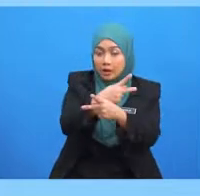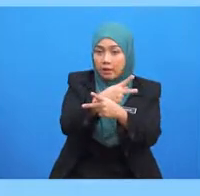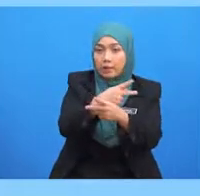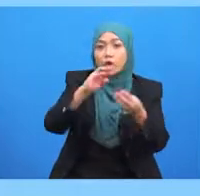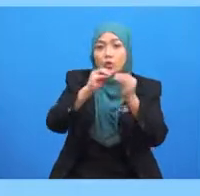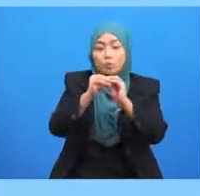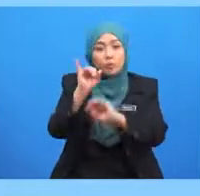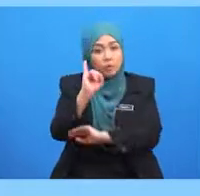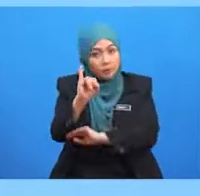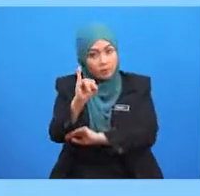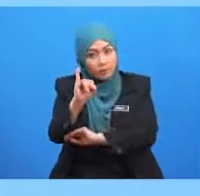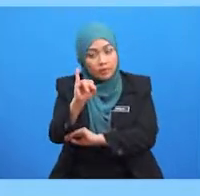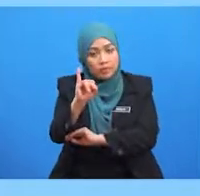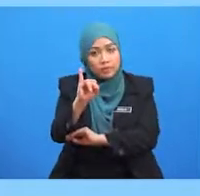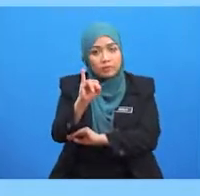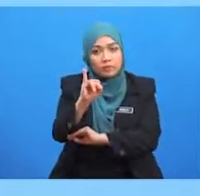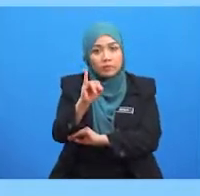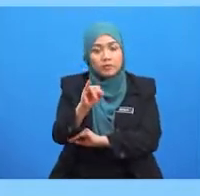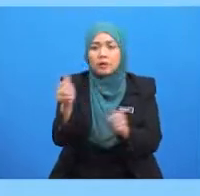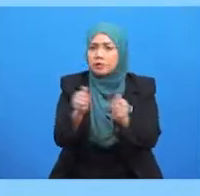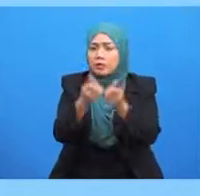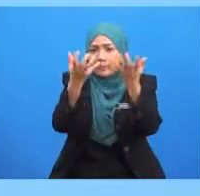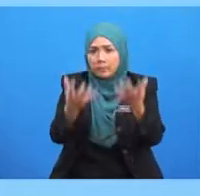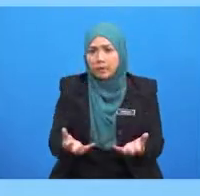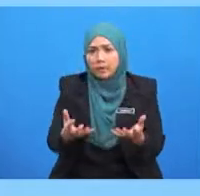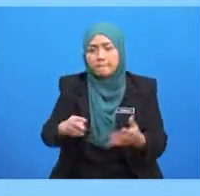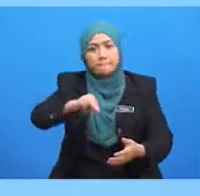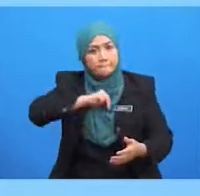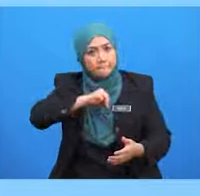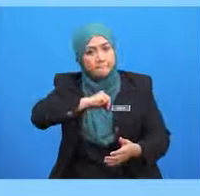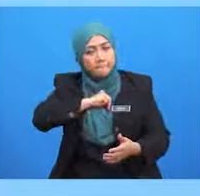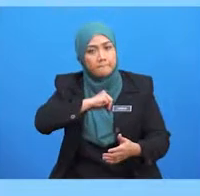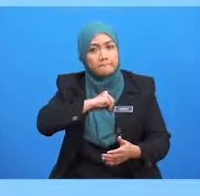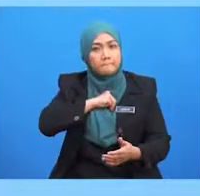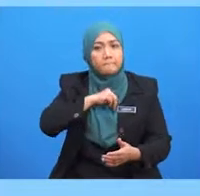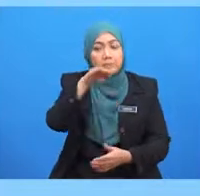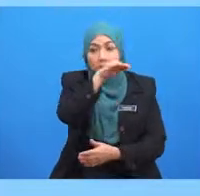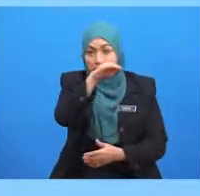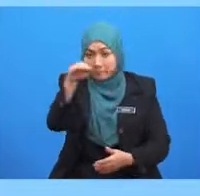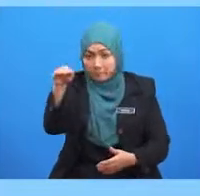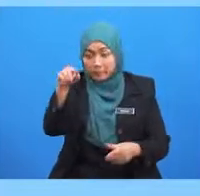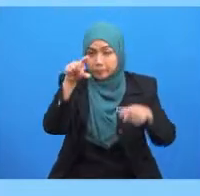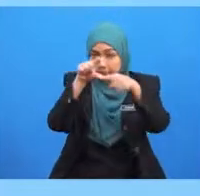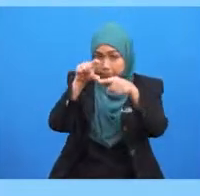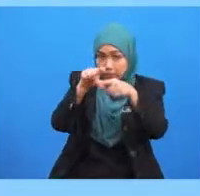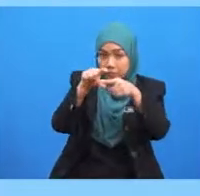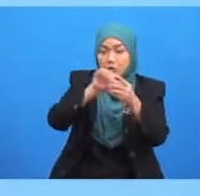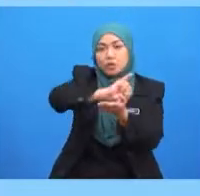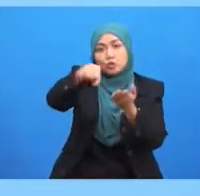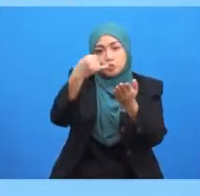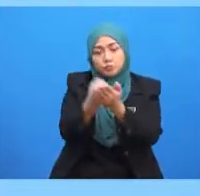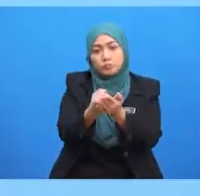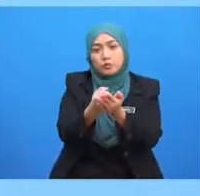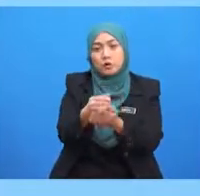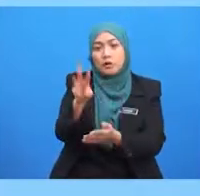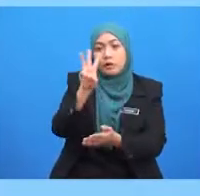dengan pemberat masing-masing dibagi dengan jumlah pemeran chegou Ingatkan sekali